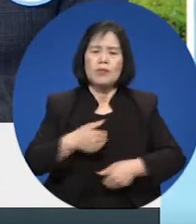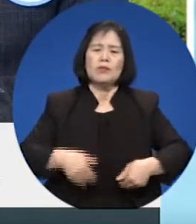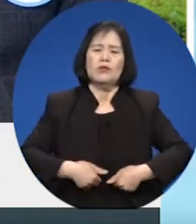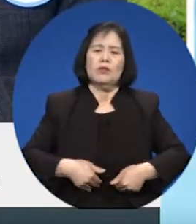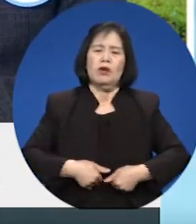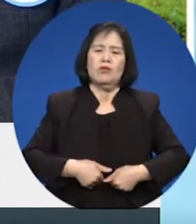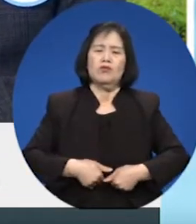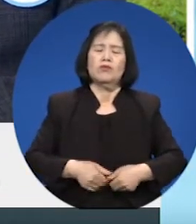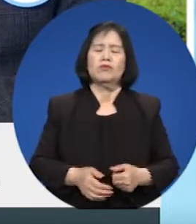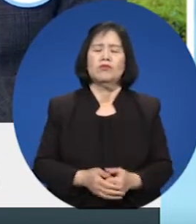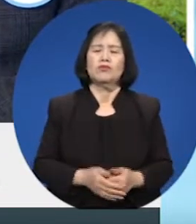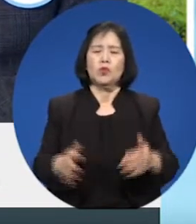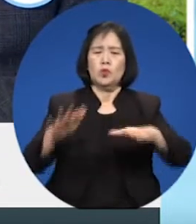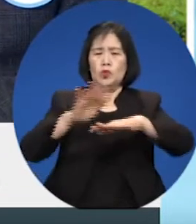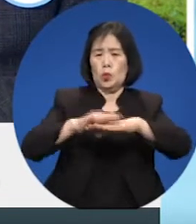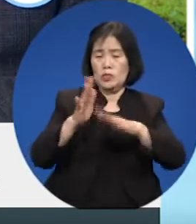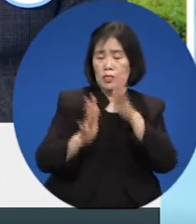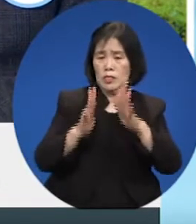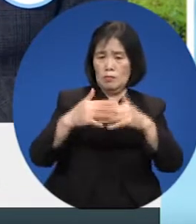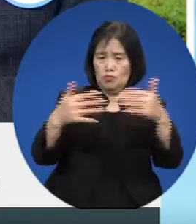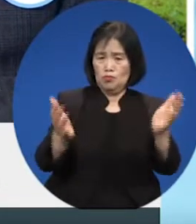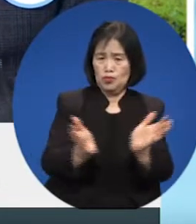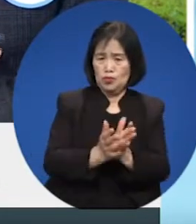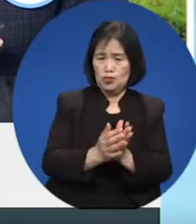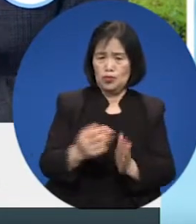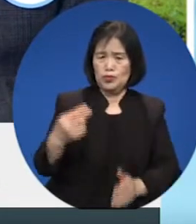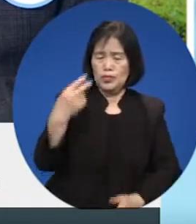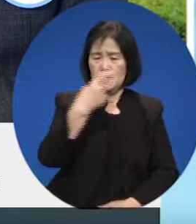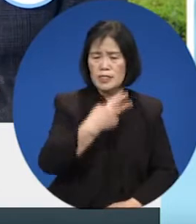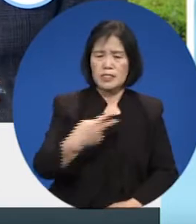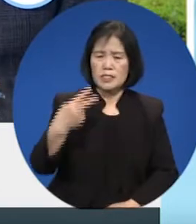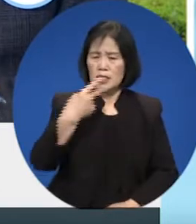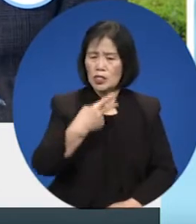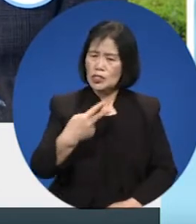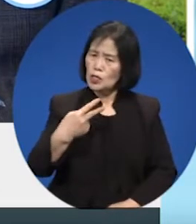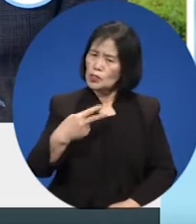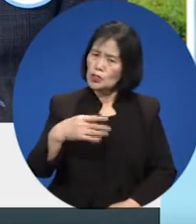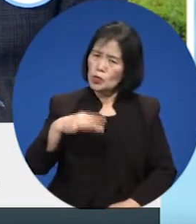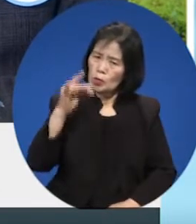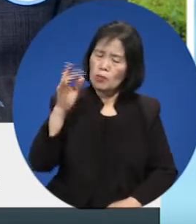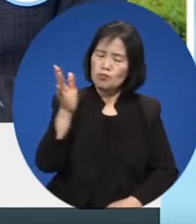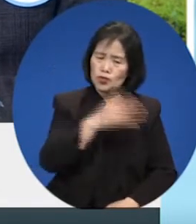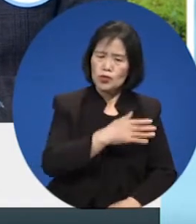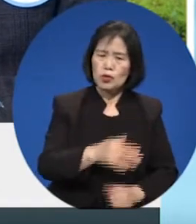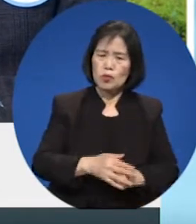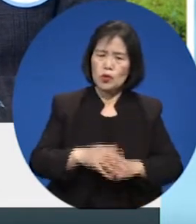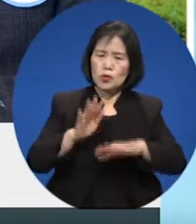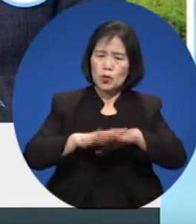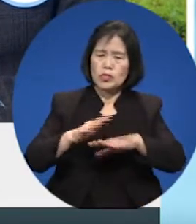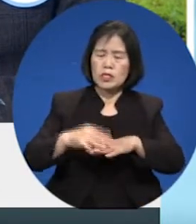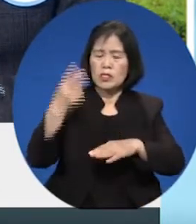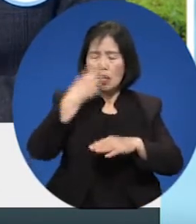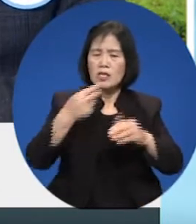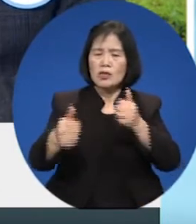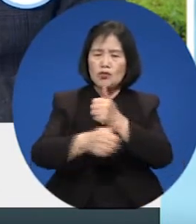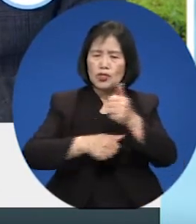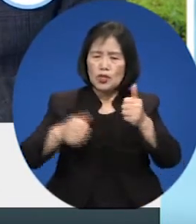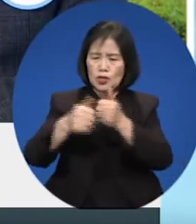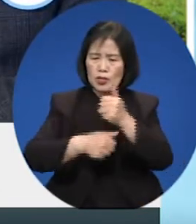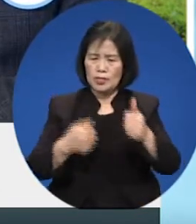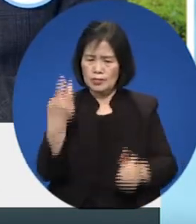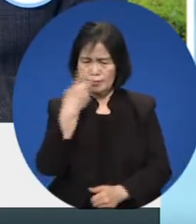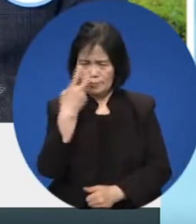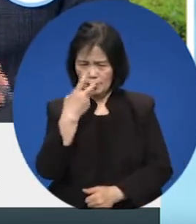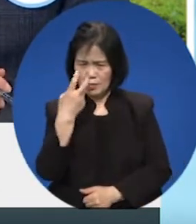그래서 농림부 에 에 뭐 2000년 초반부터 는 그게 있었어요 농지 관리 위원회 라 그래서 거저 심사하고